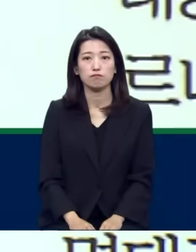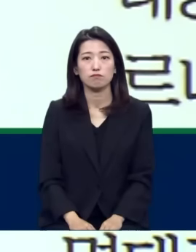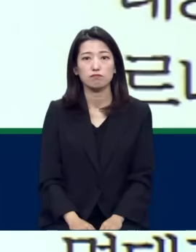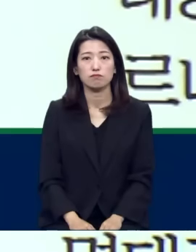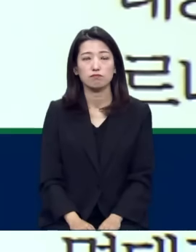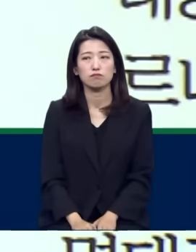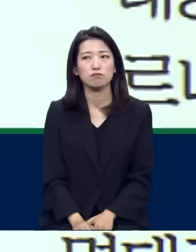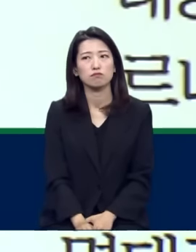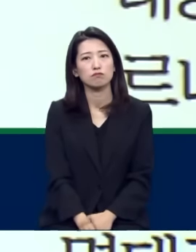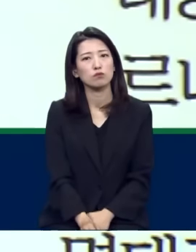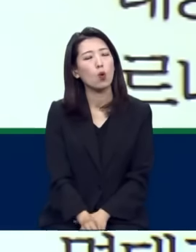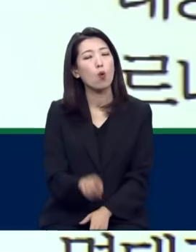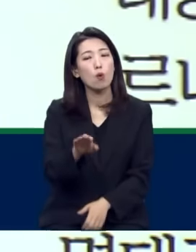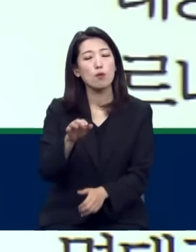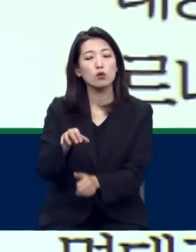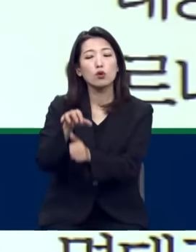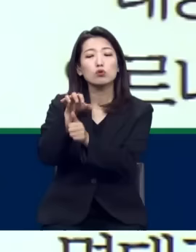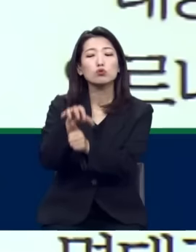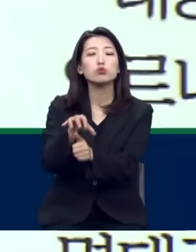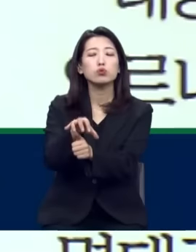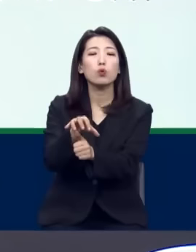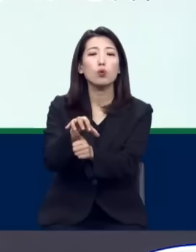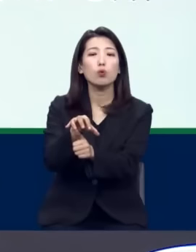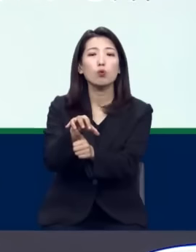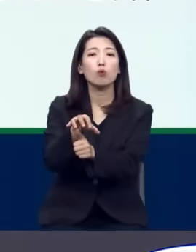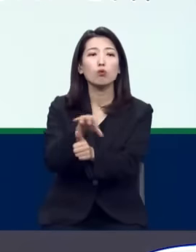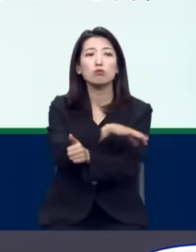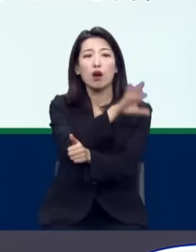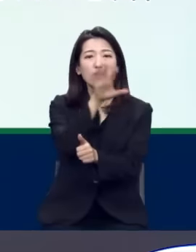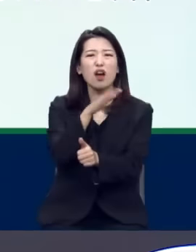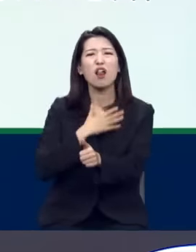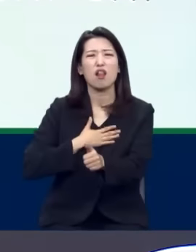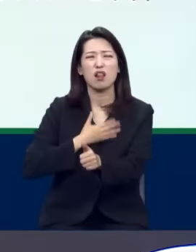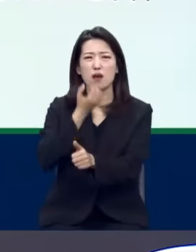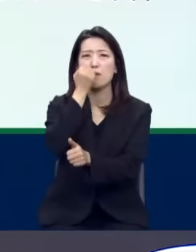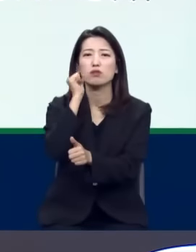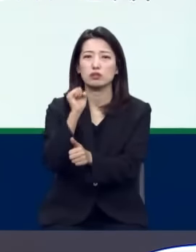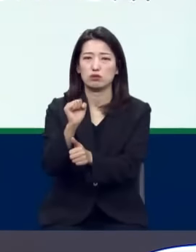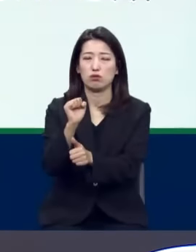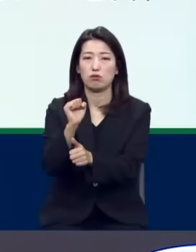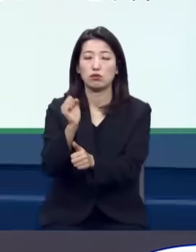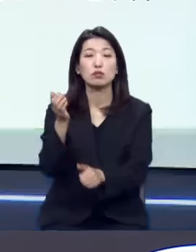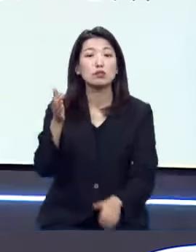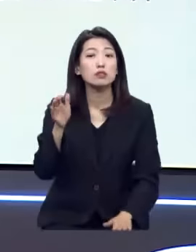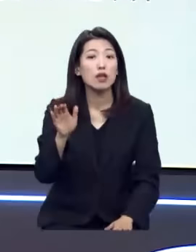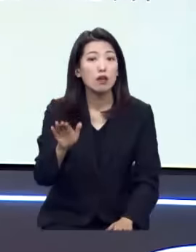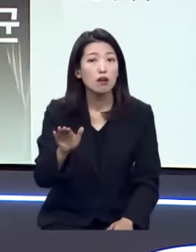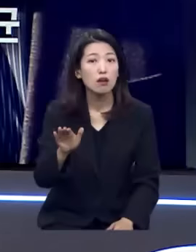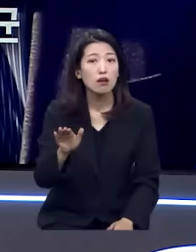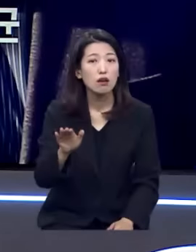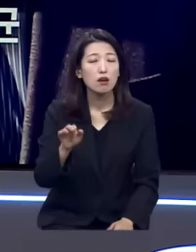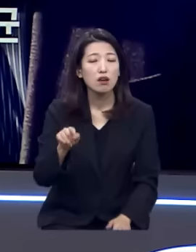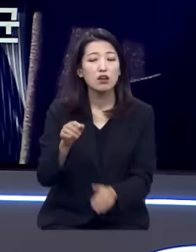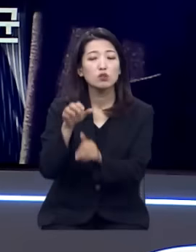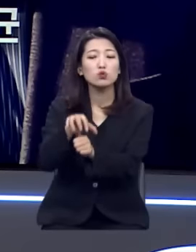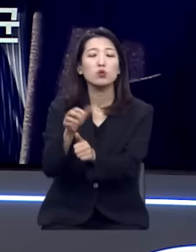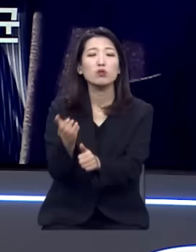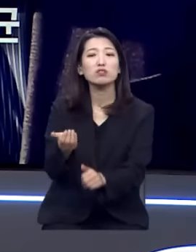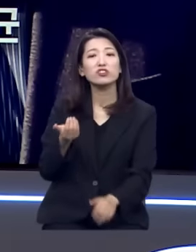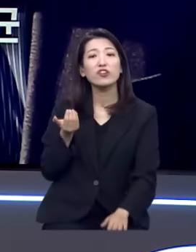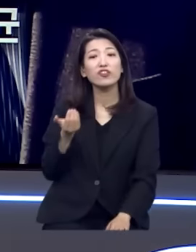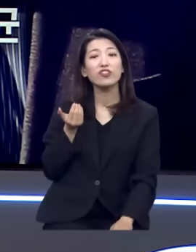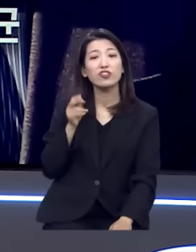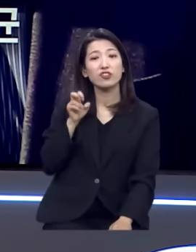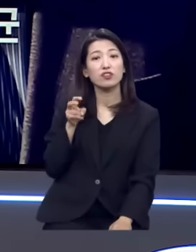전에이 말했었는데라는 데에도이 목이 쏠리고 있어요 무슨 말을 했었냐 이런 얘기를 했었던